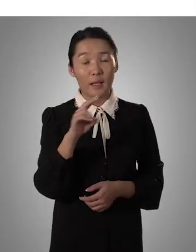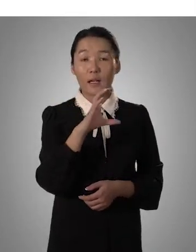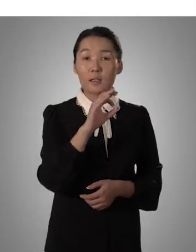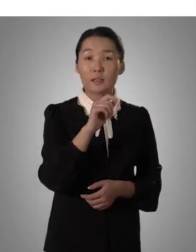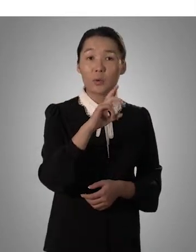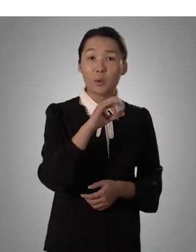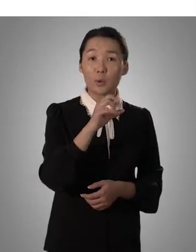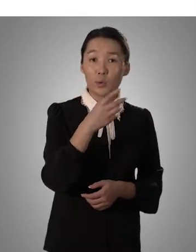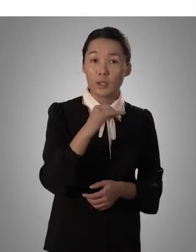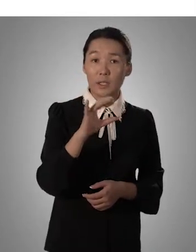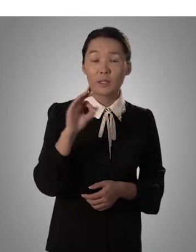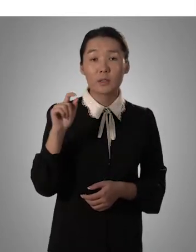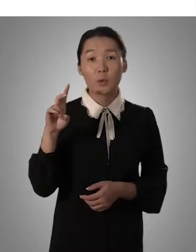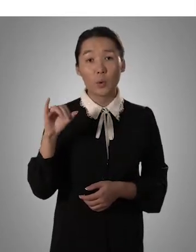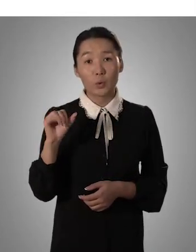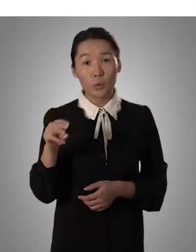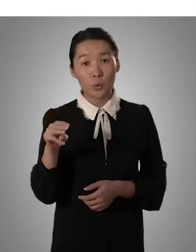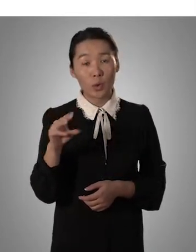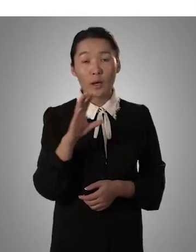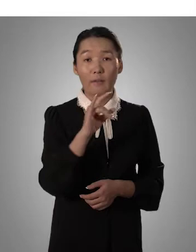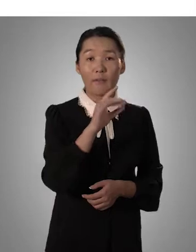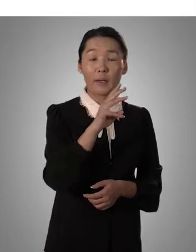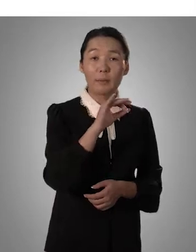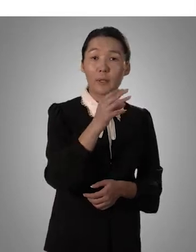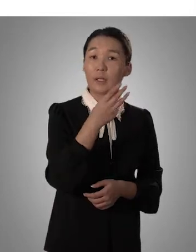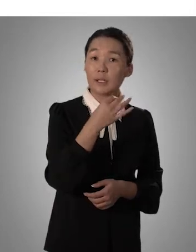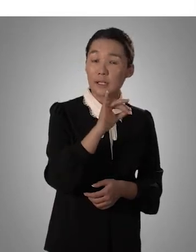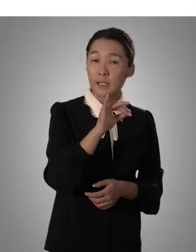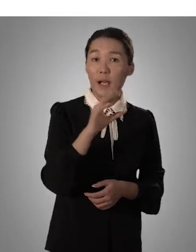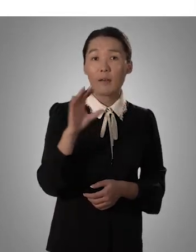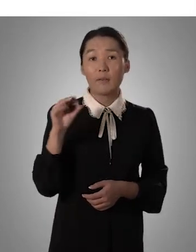согнут вымытой вымыт